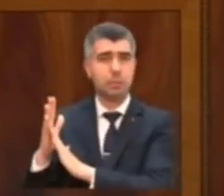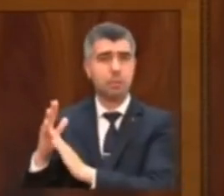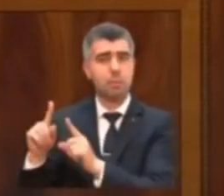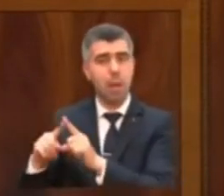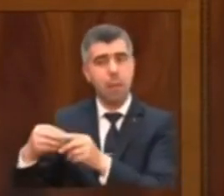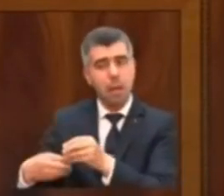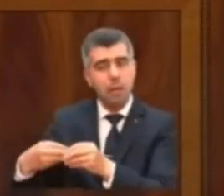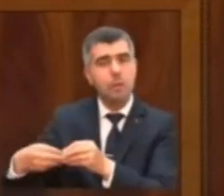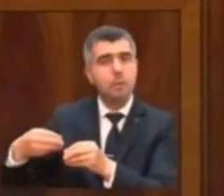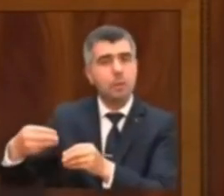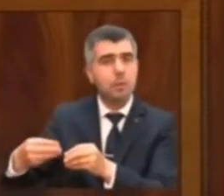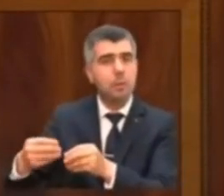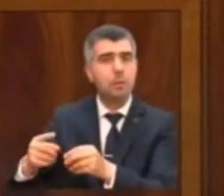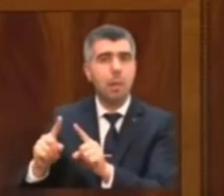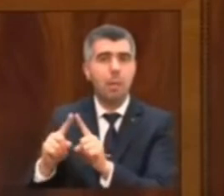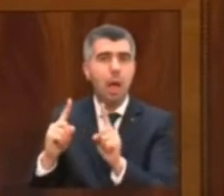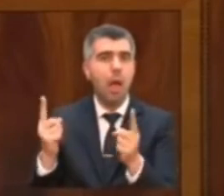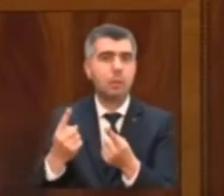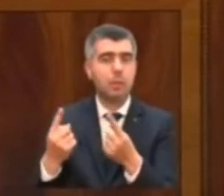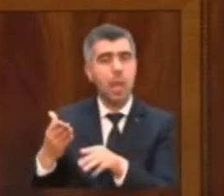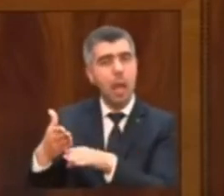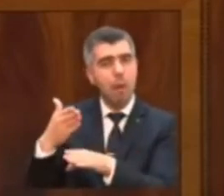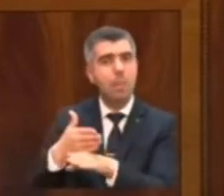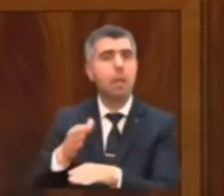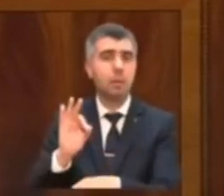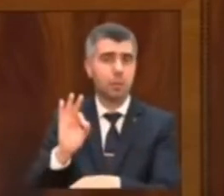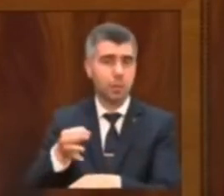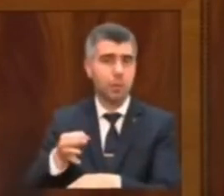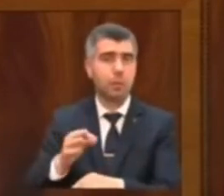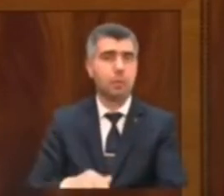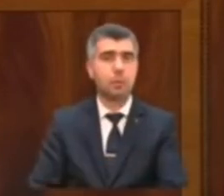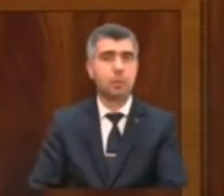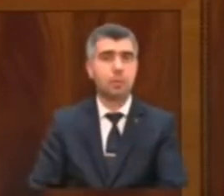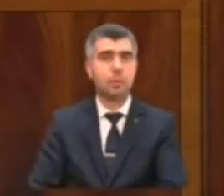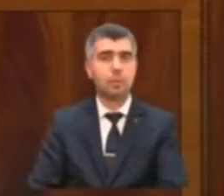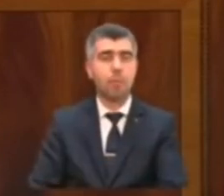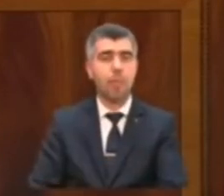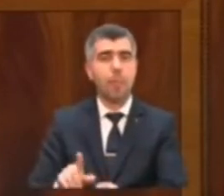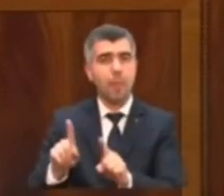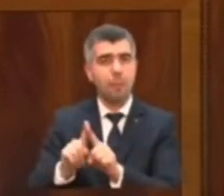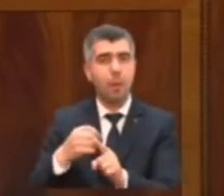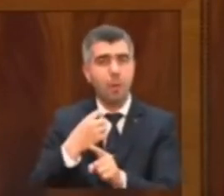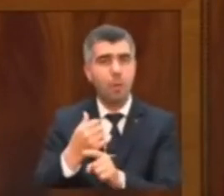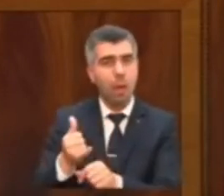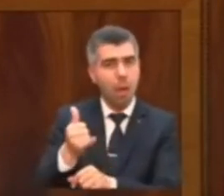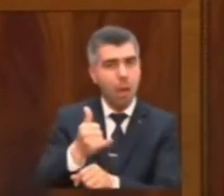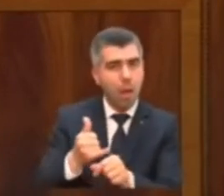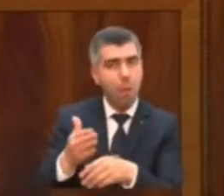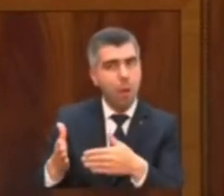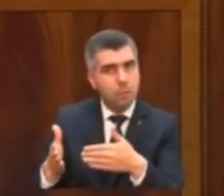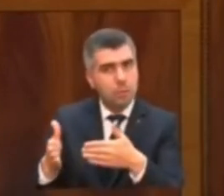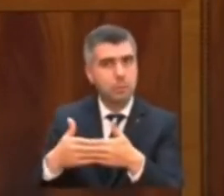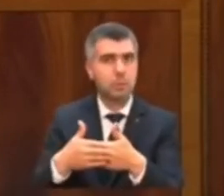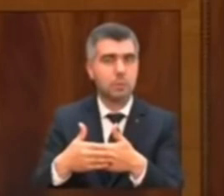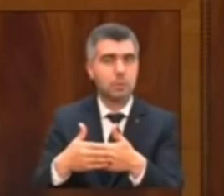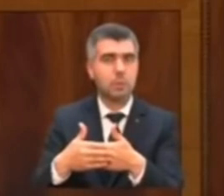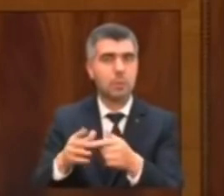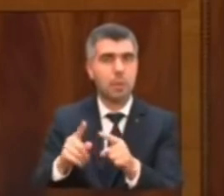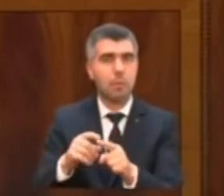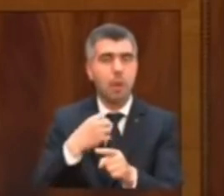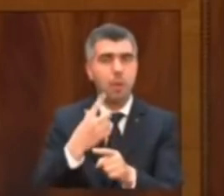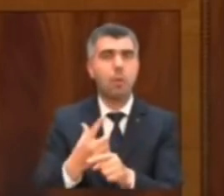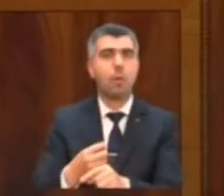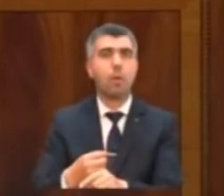فيه، كان من قبل حظر الأنشطة إلا الأنشطة الضرورية بطبيعة الحال. الأنشطة اللي ضرورة